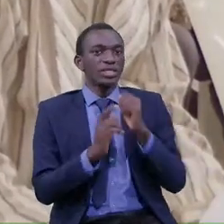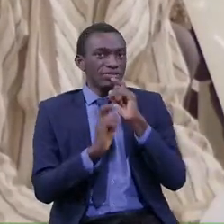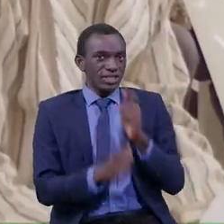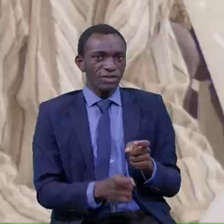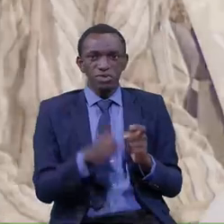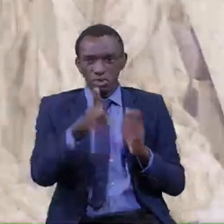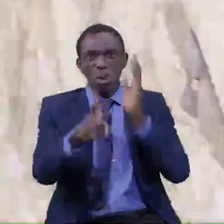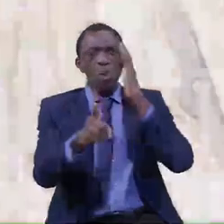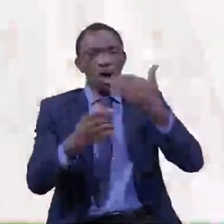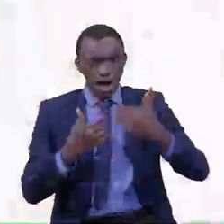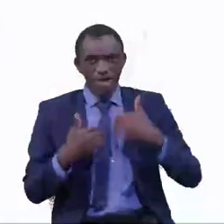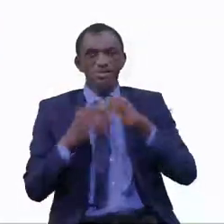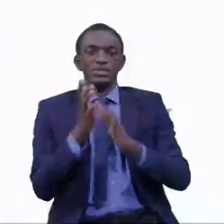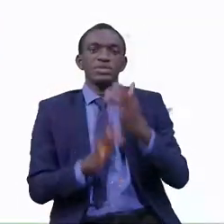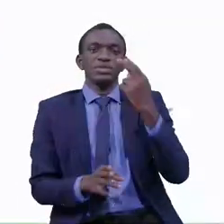Après tout,